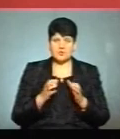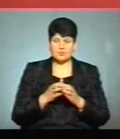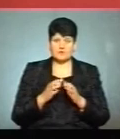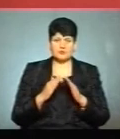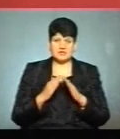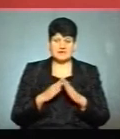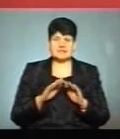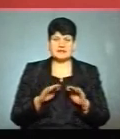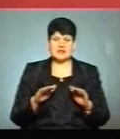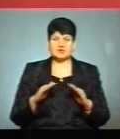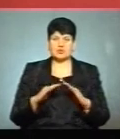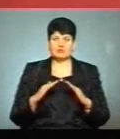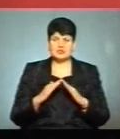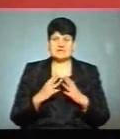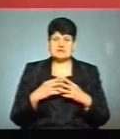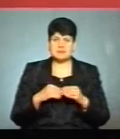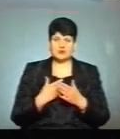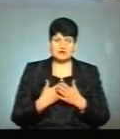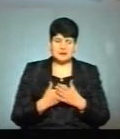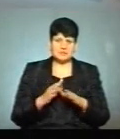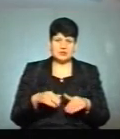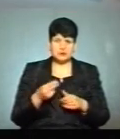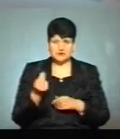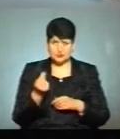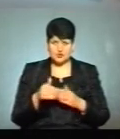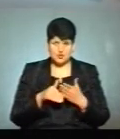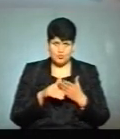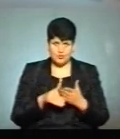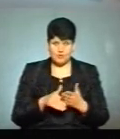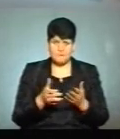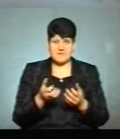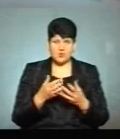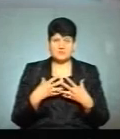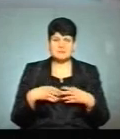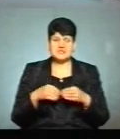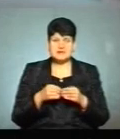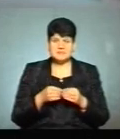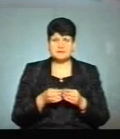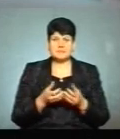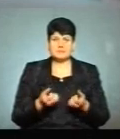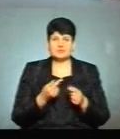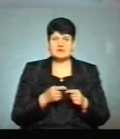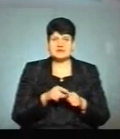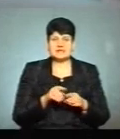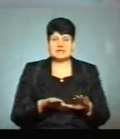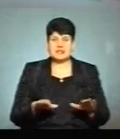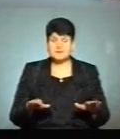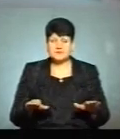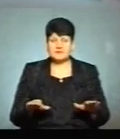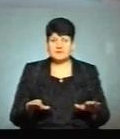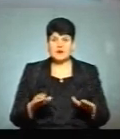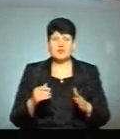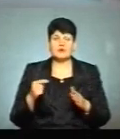будинків сімейного типу, надаються кошти допомога прийомним сім'ям на утримання таких дітей. Сама